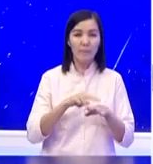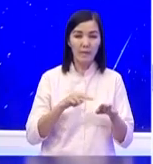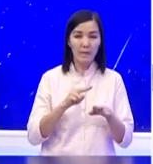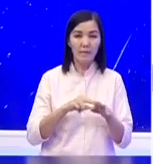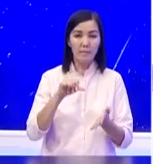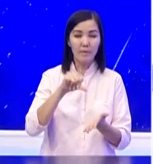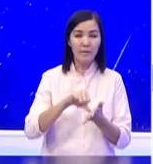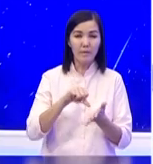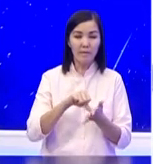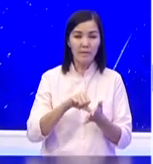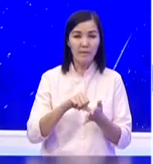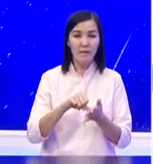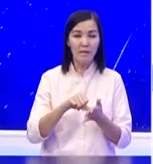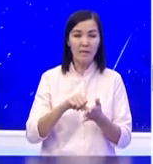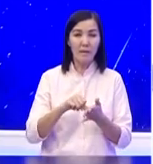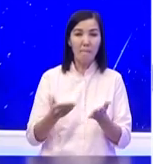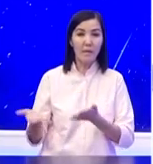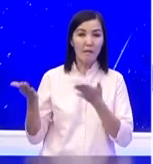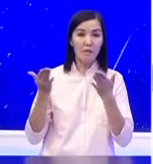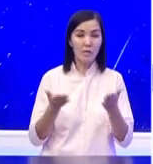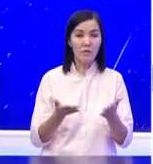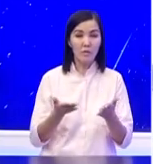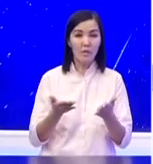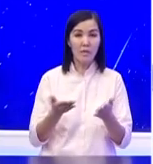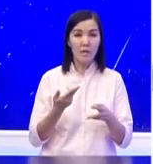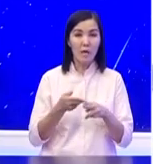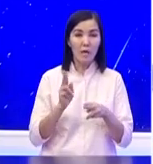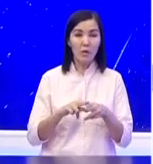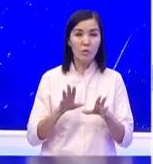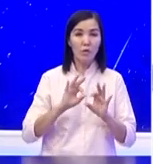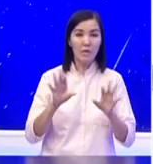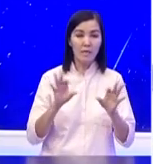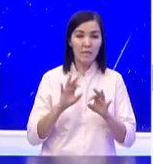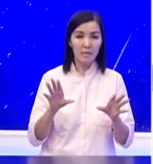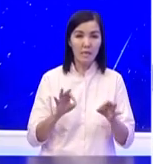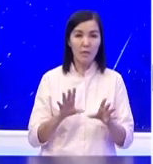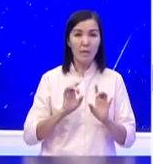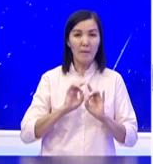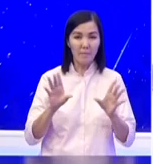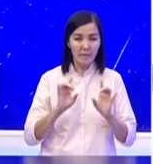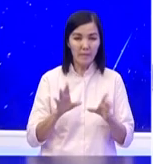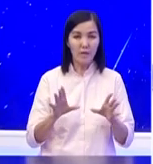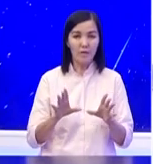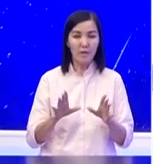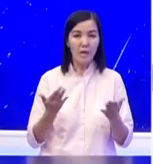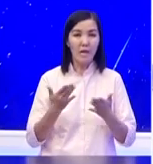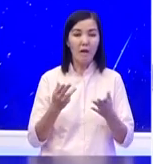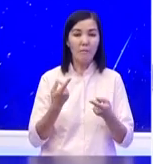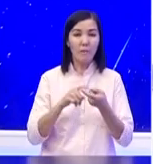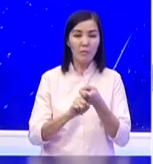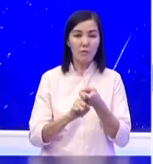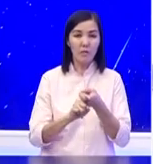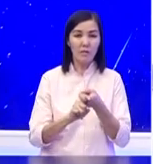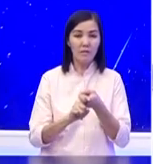Представители фирм-операторов нами приглашаются, которые разъясняют гражданам, как все это подключается и к